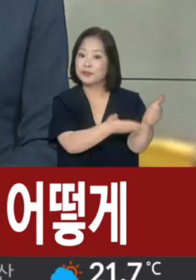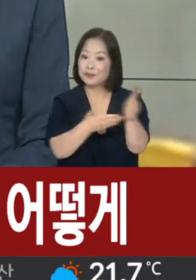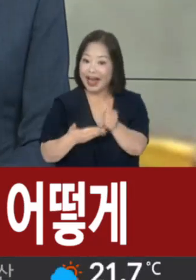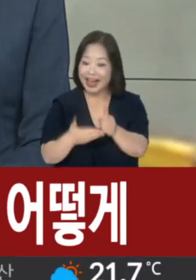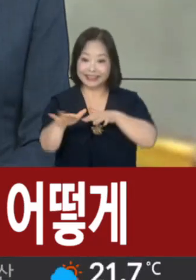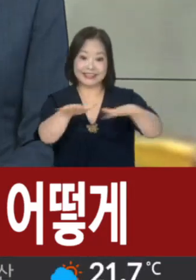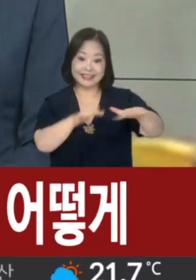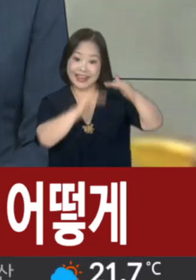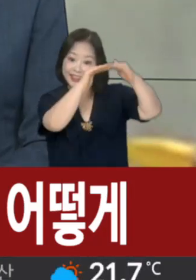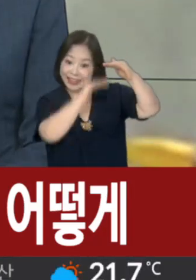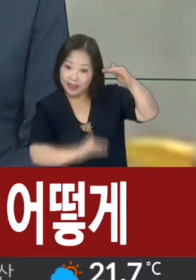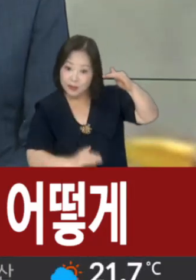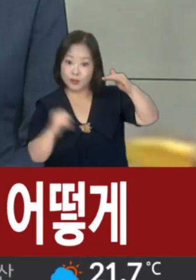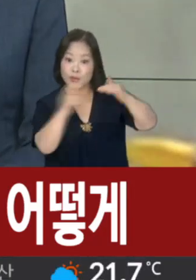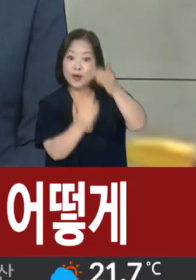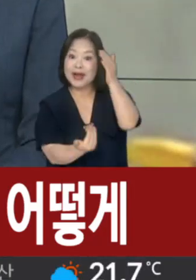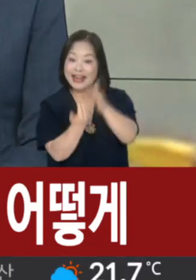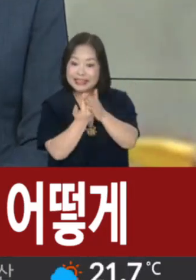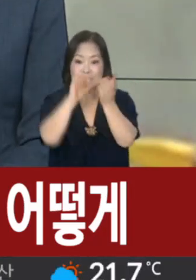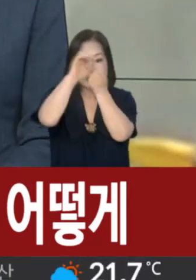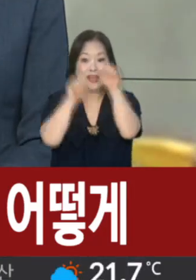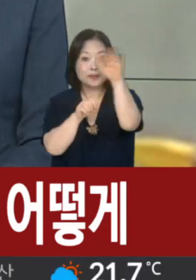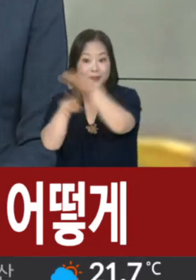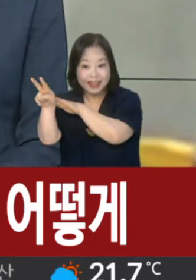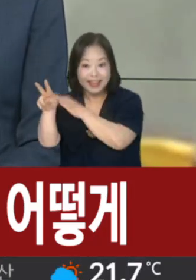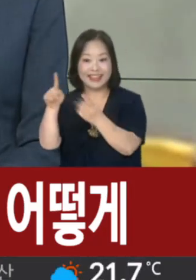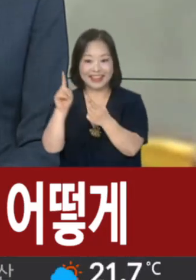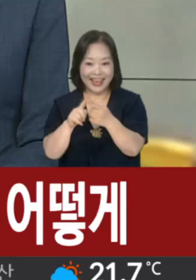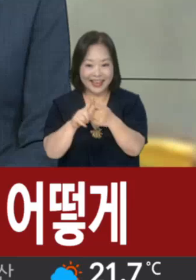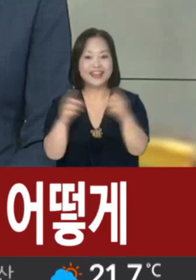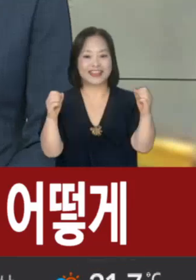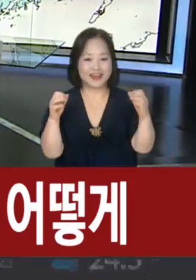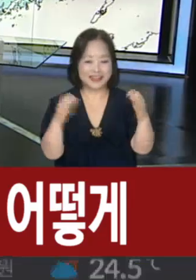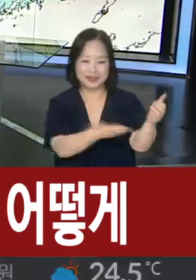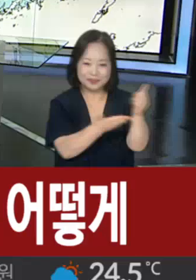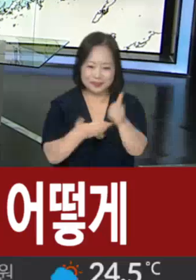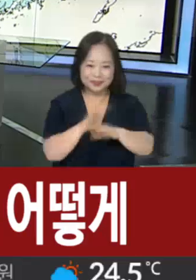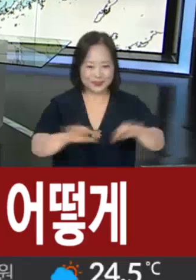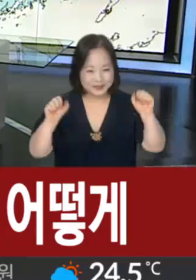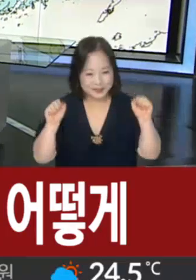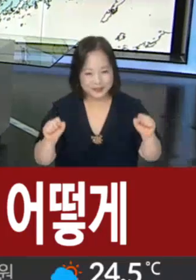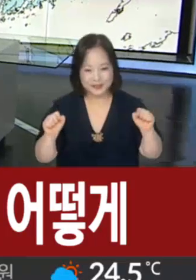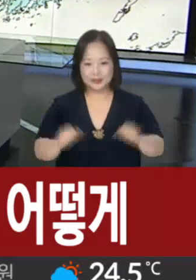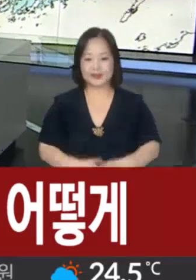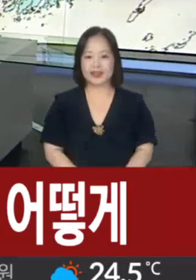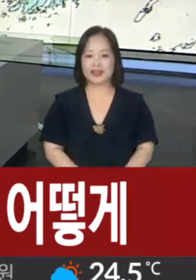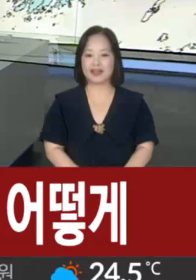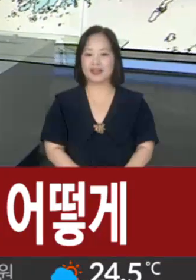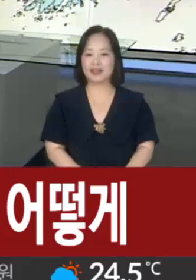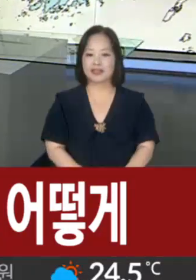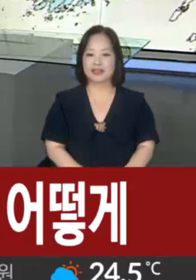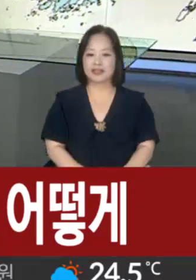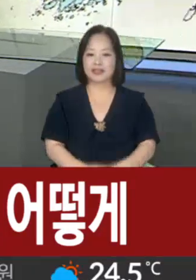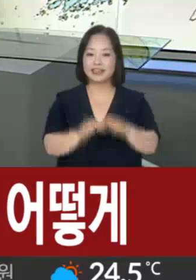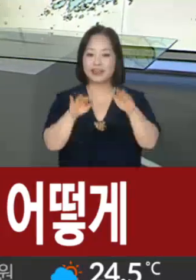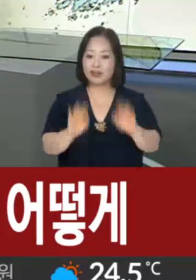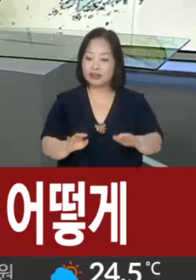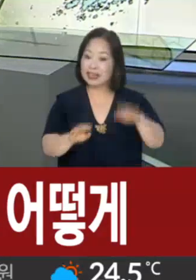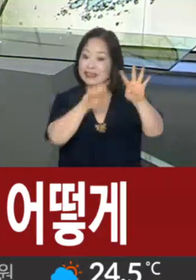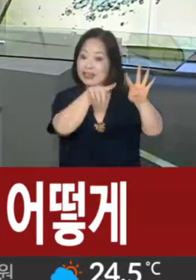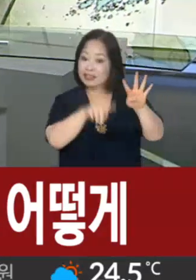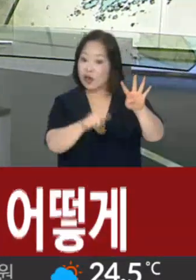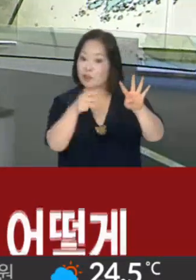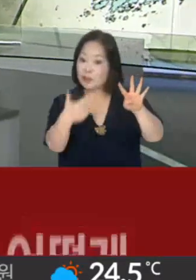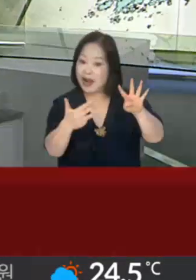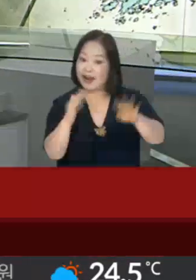지진 관련 내용, 또 지진 발생 시 대피 요령에 대해 알아보겠습니다. 교수님 어서 오십시오. 예예. 4.8 규모고